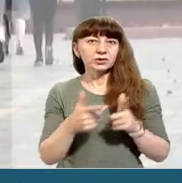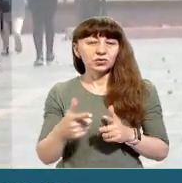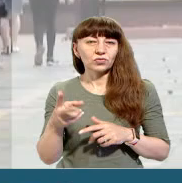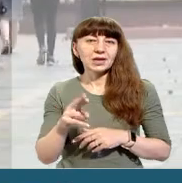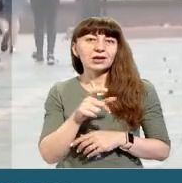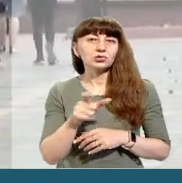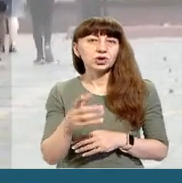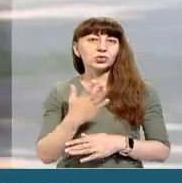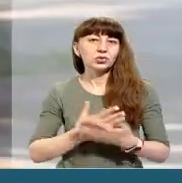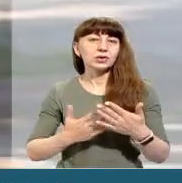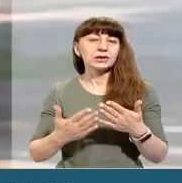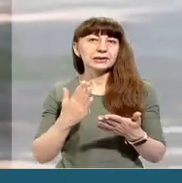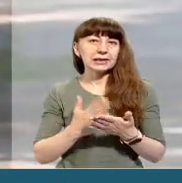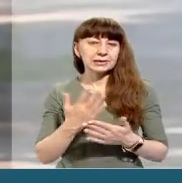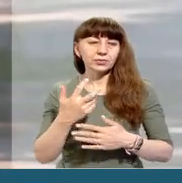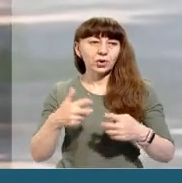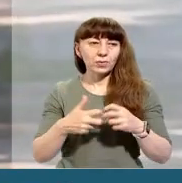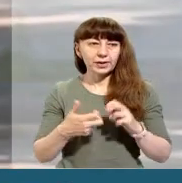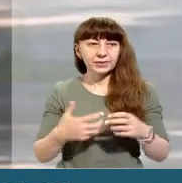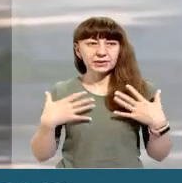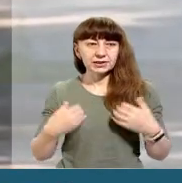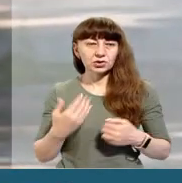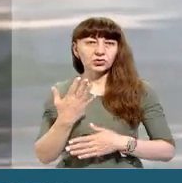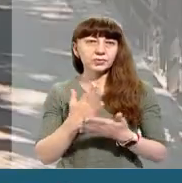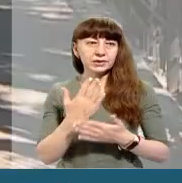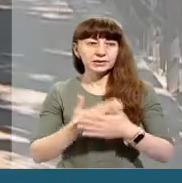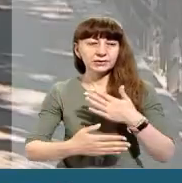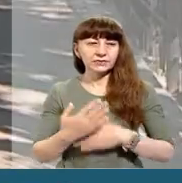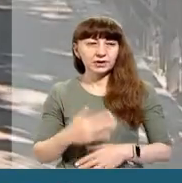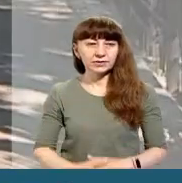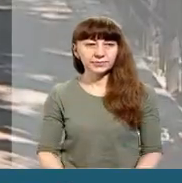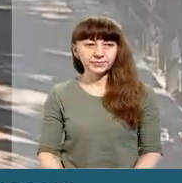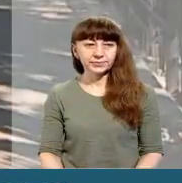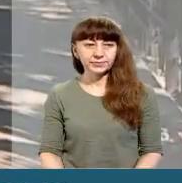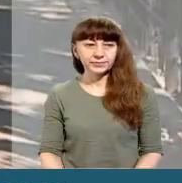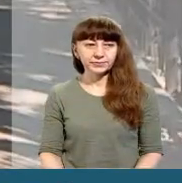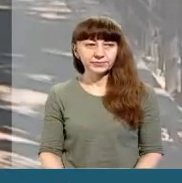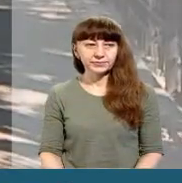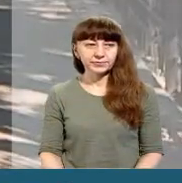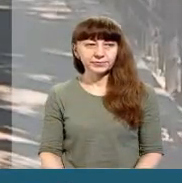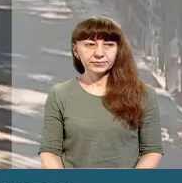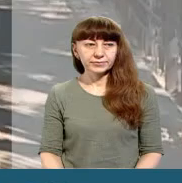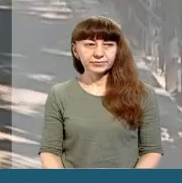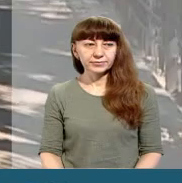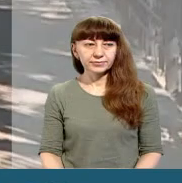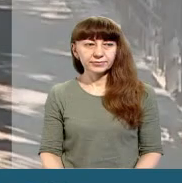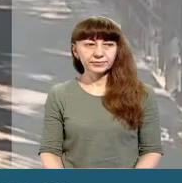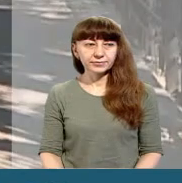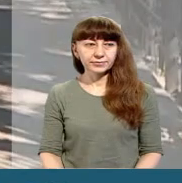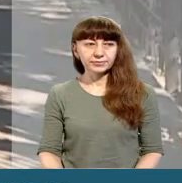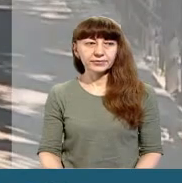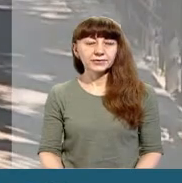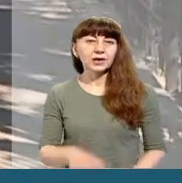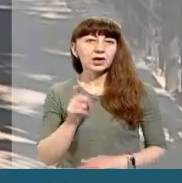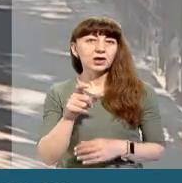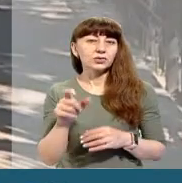мекеме жауапкершілікке тартылады. Лауазымды тұлғаларға 50 айлық есептік көрсеткіш, ал шағын кәсіпкерлік субъектілеріне 120 айлық есептік көрсеткіш